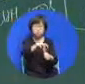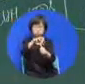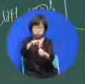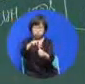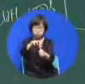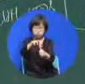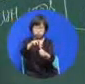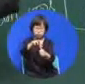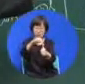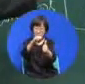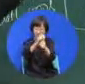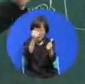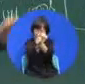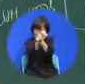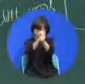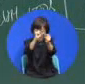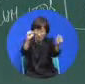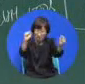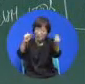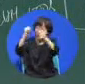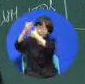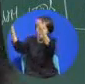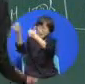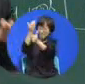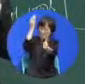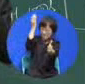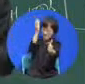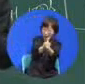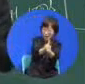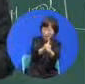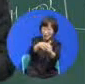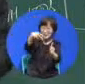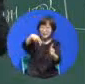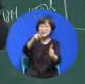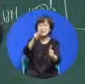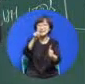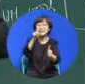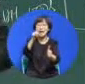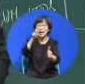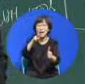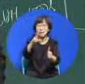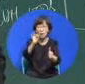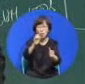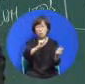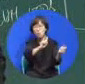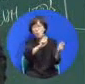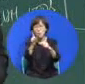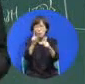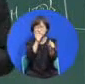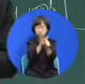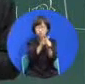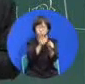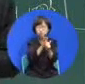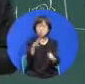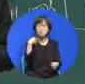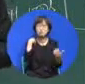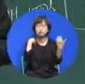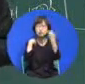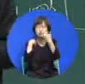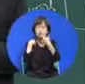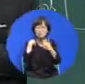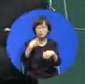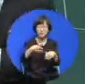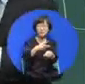해방시켜서 사명 회복시킬 이런 일을 맡은 사람들이 교사입니다. As a teacher, all the teachers,